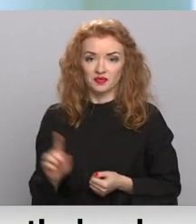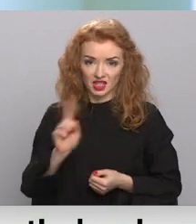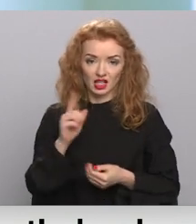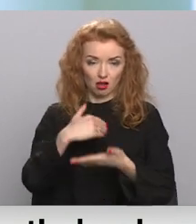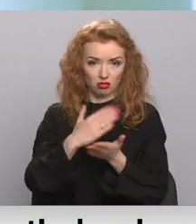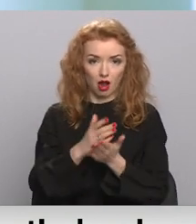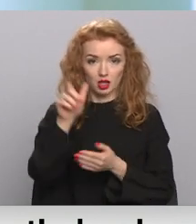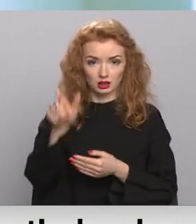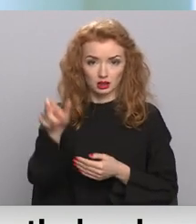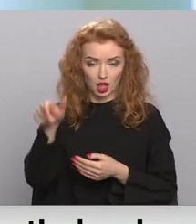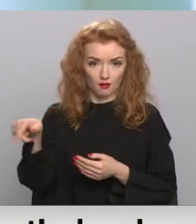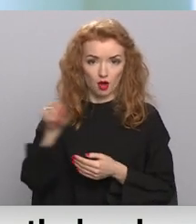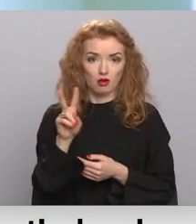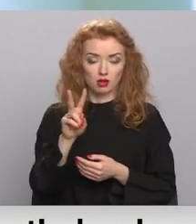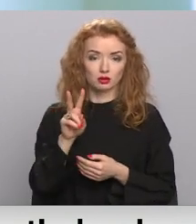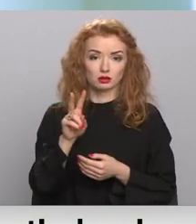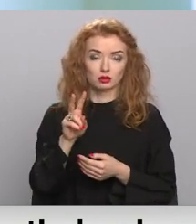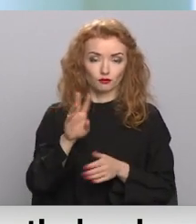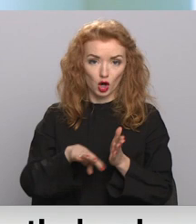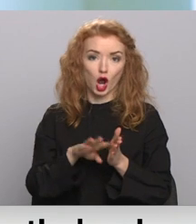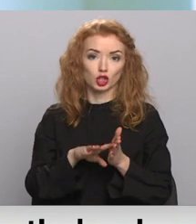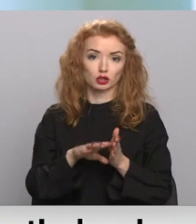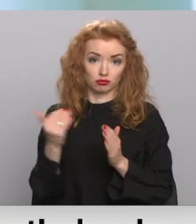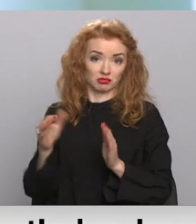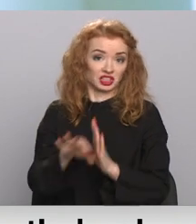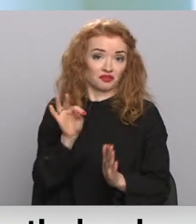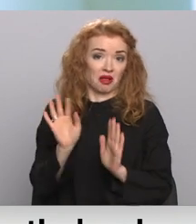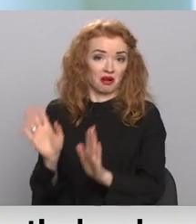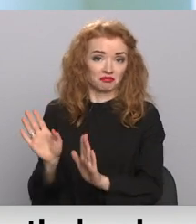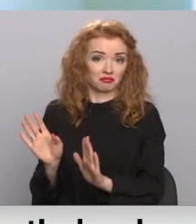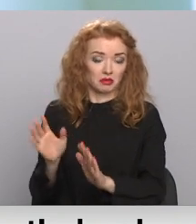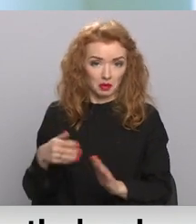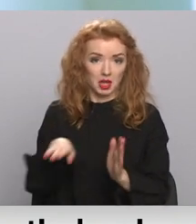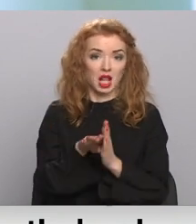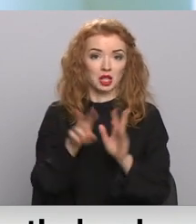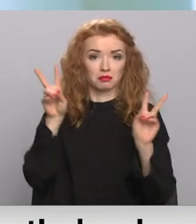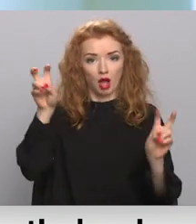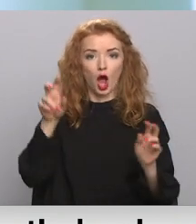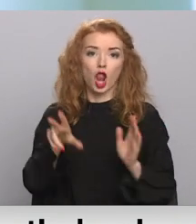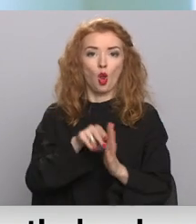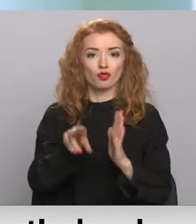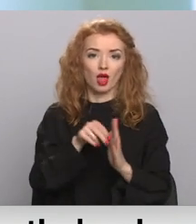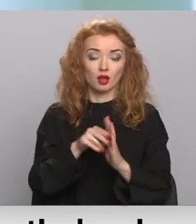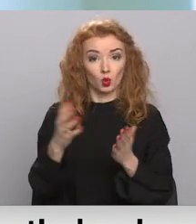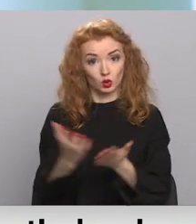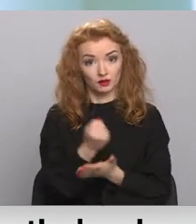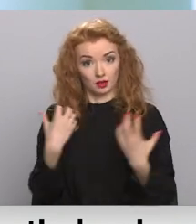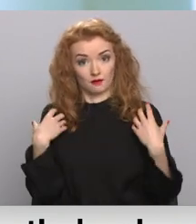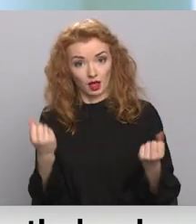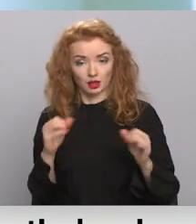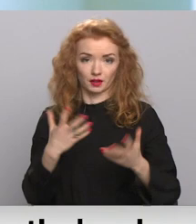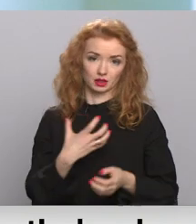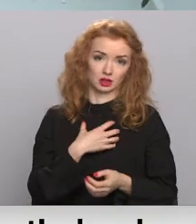daļa cilvēku, kas apzināti izdarījusi savu izvēli. Ja, piedalīties loterijā, kurā nu, principā uzvarēt ir